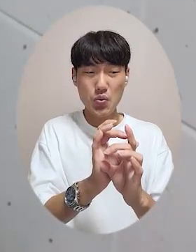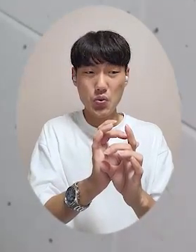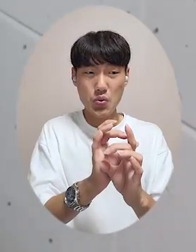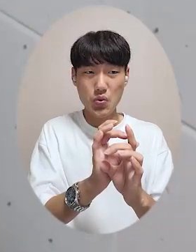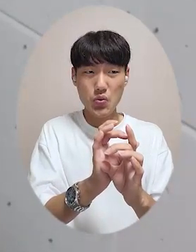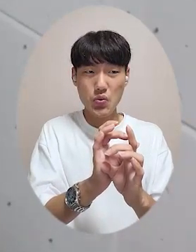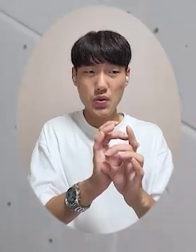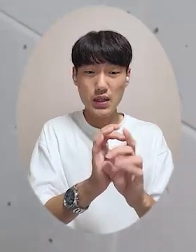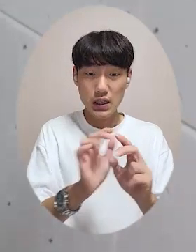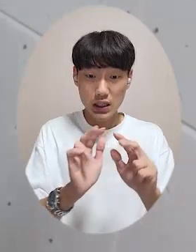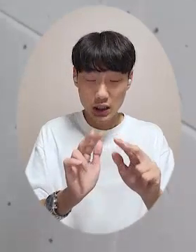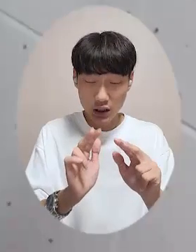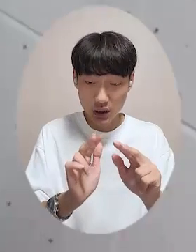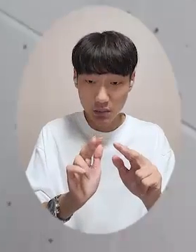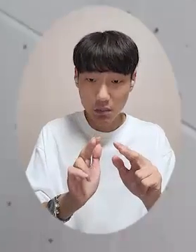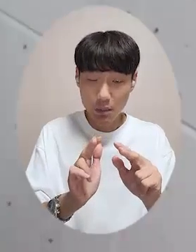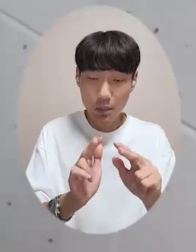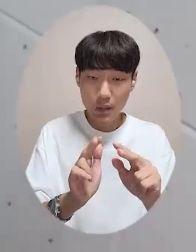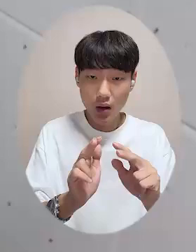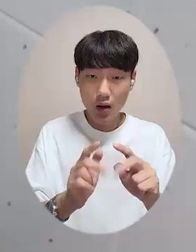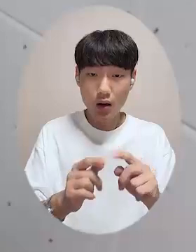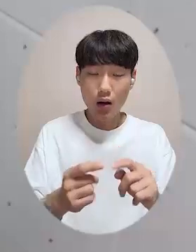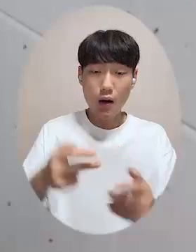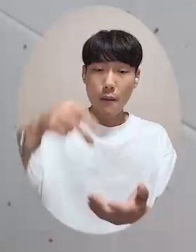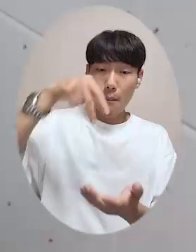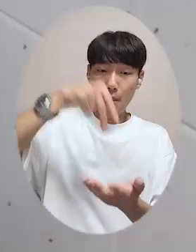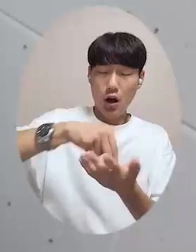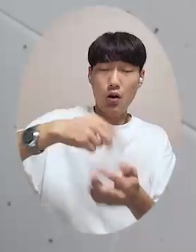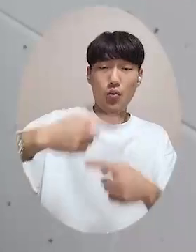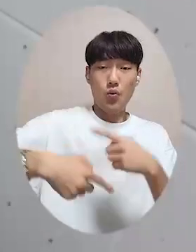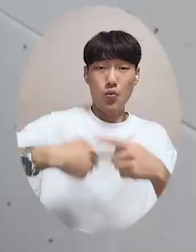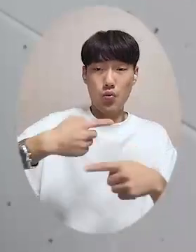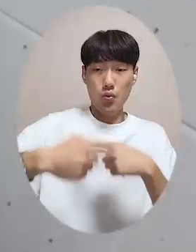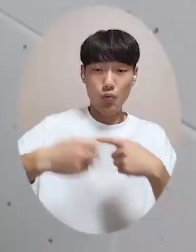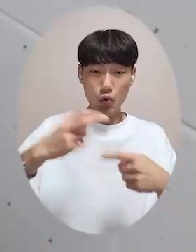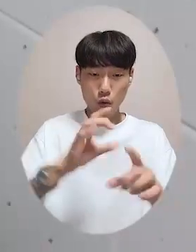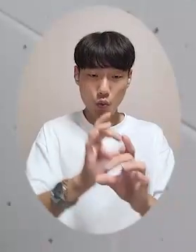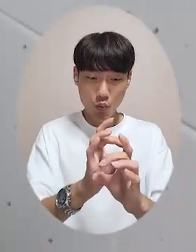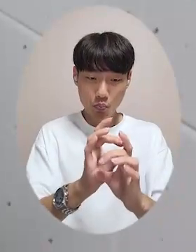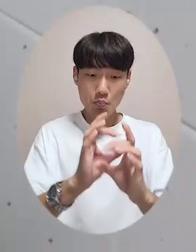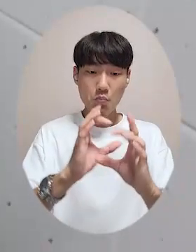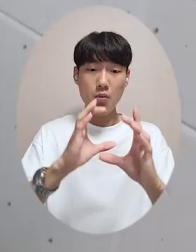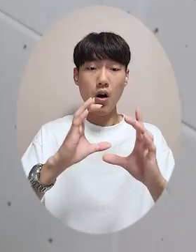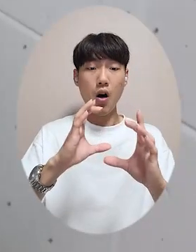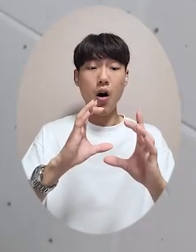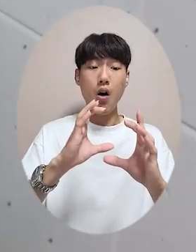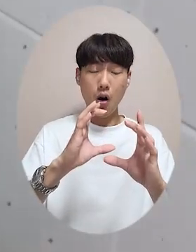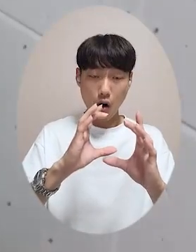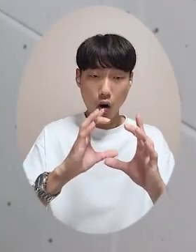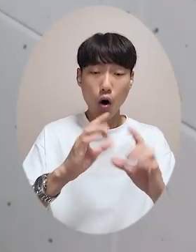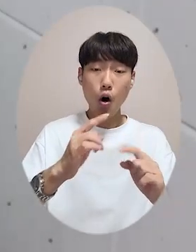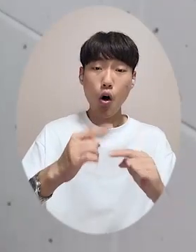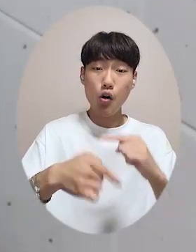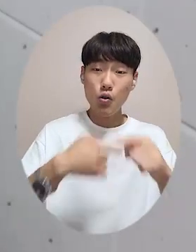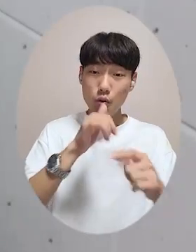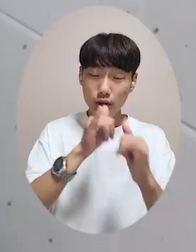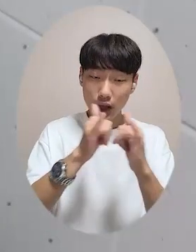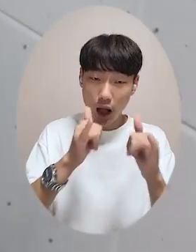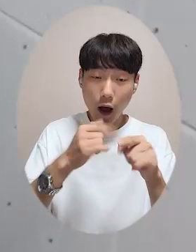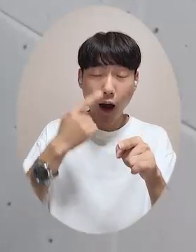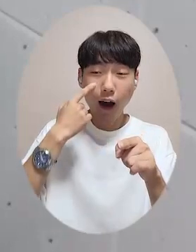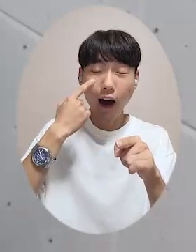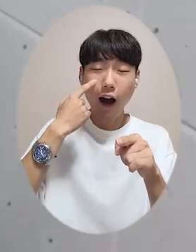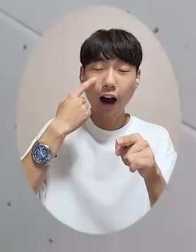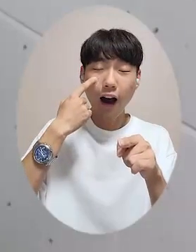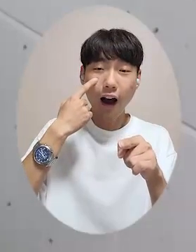조그맣게 나오다가 이렇게 크게 나와서 이제 그 부분은 수어 통역사다. 약간 이렇게 약간 인식이